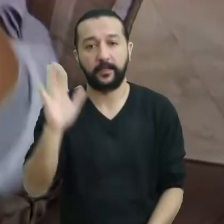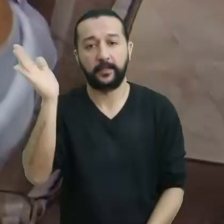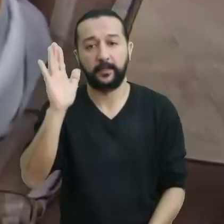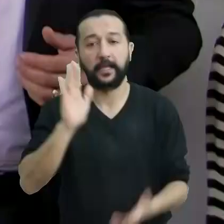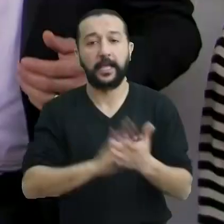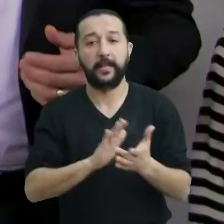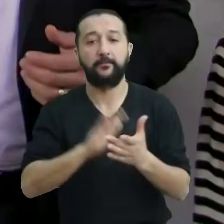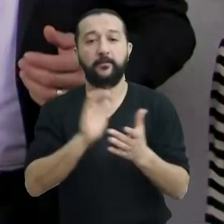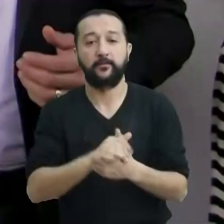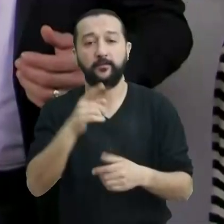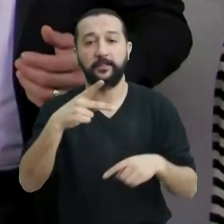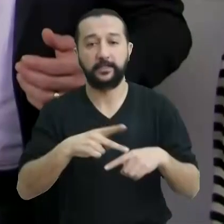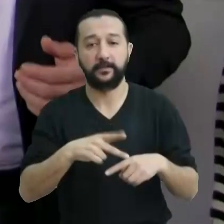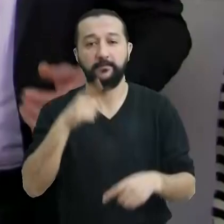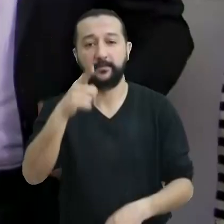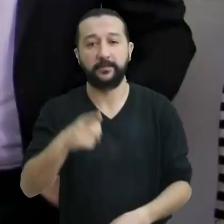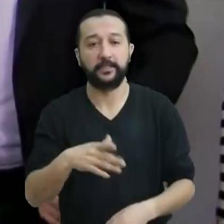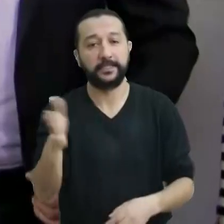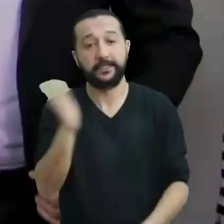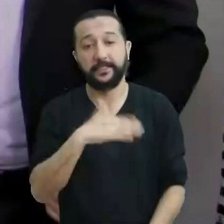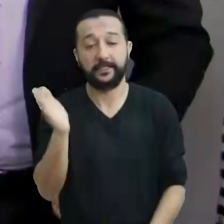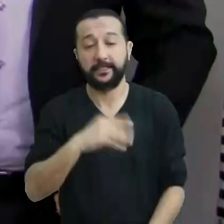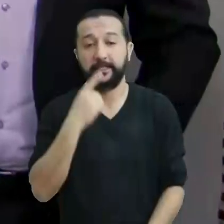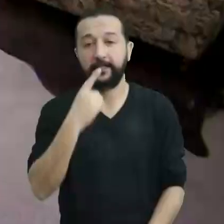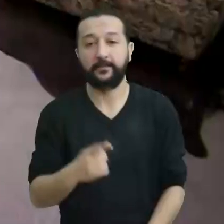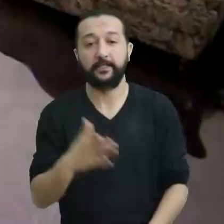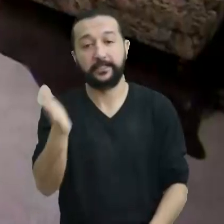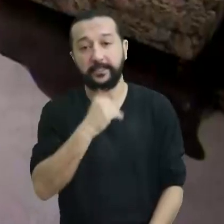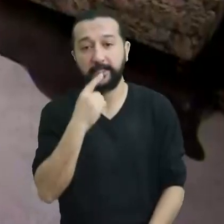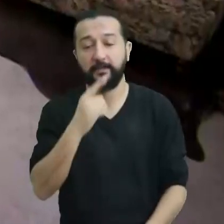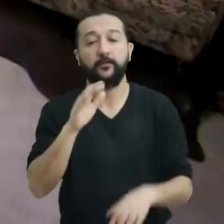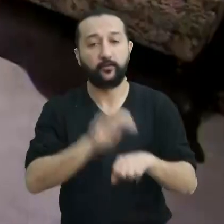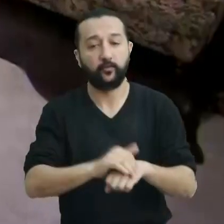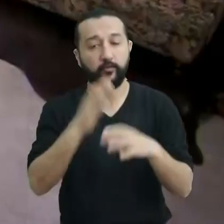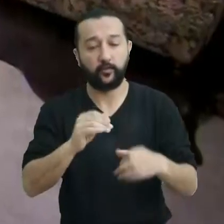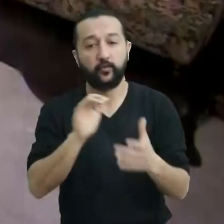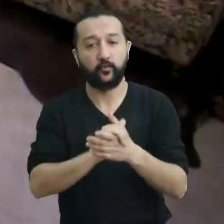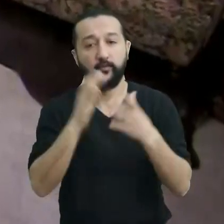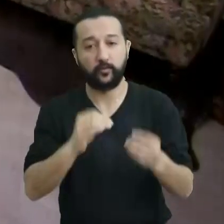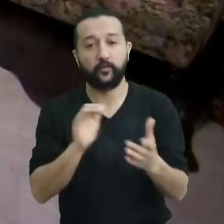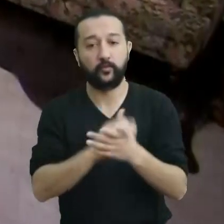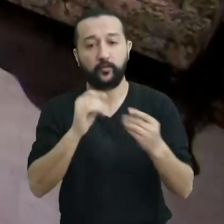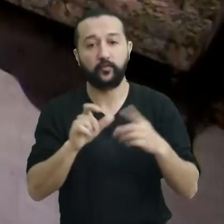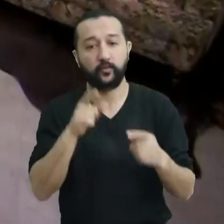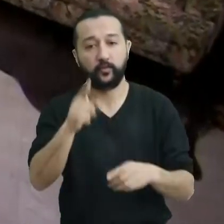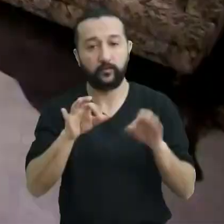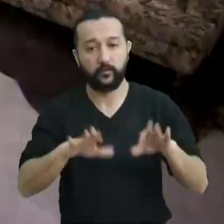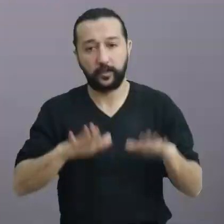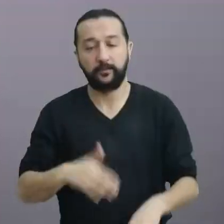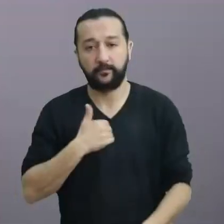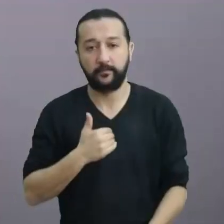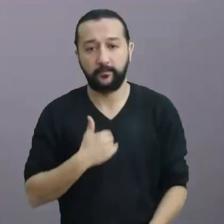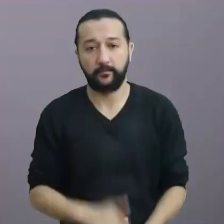Elimi tutun. Zarf. Çekil. Meryem'in eli havada kaldı. Tutum, elini tutum Şükrü. Buradayım.